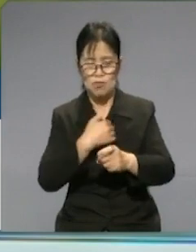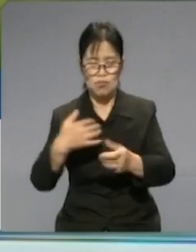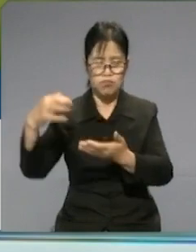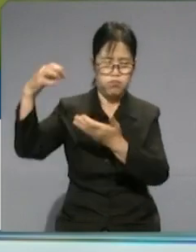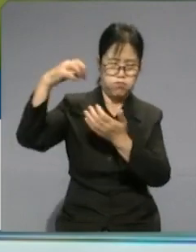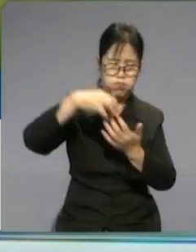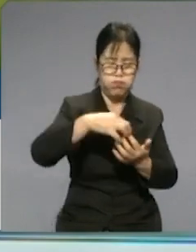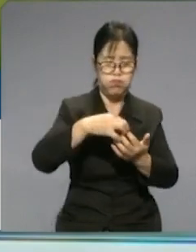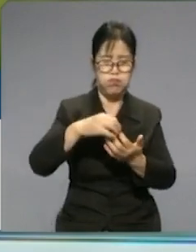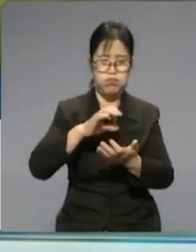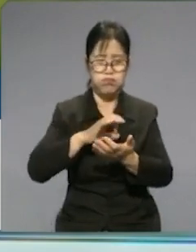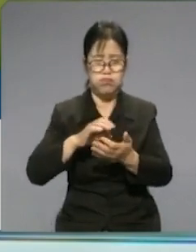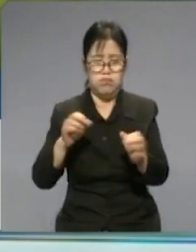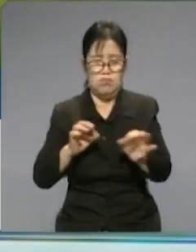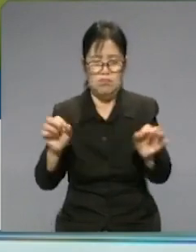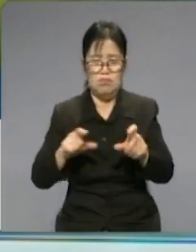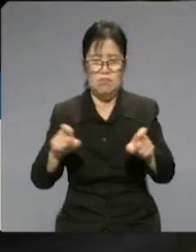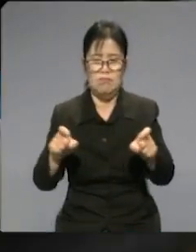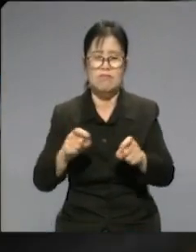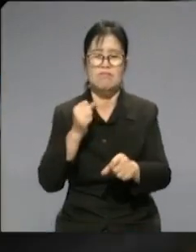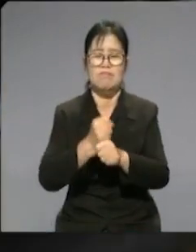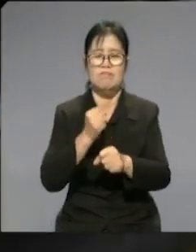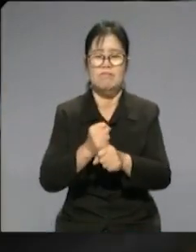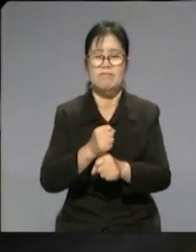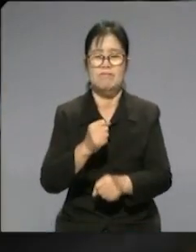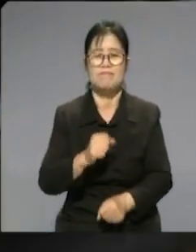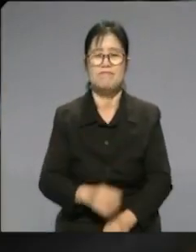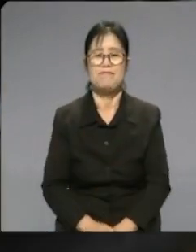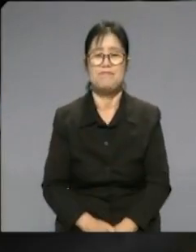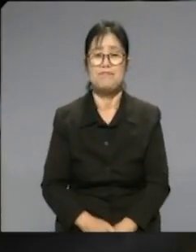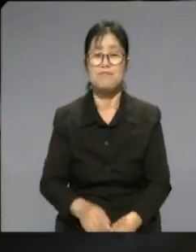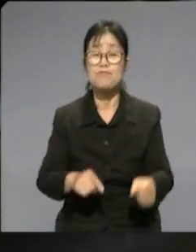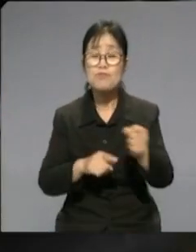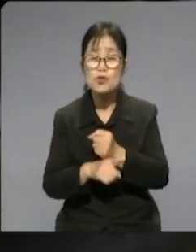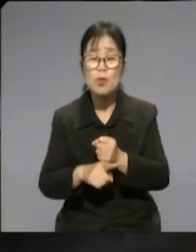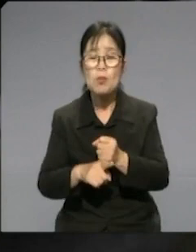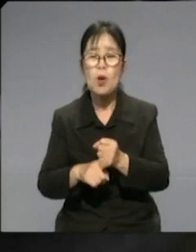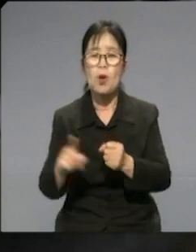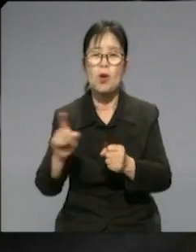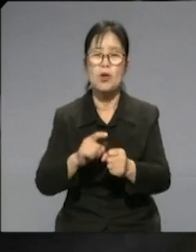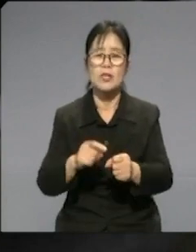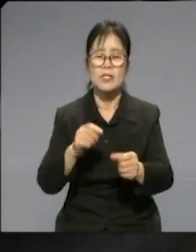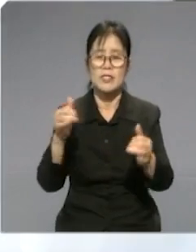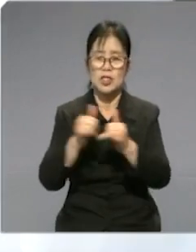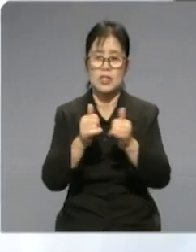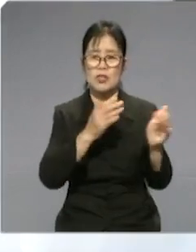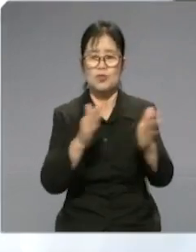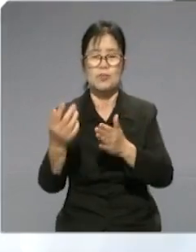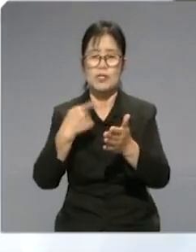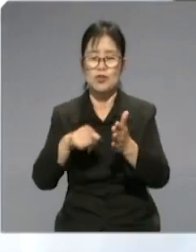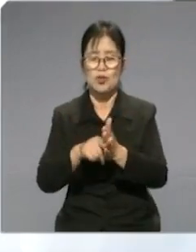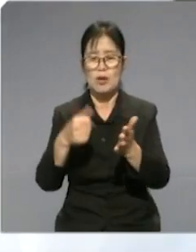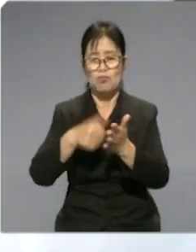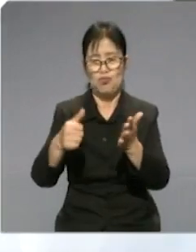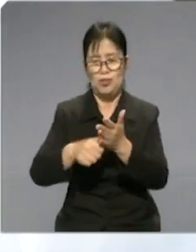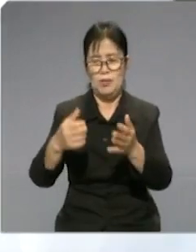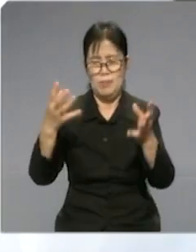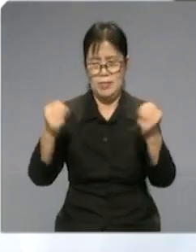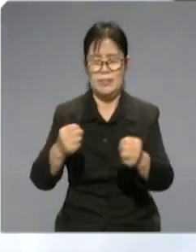무력을 사용할 엄두를 내지 못하게 만들며 명분은 전쟁 준비를 위한 대량 무기